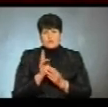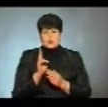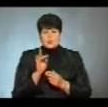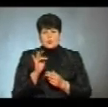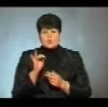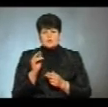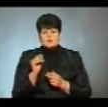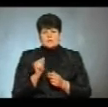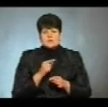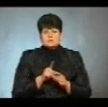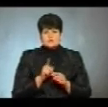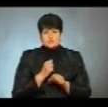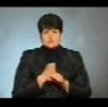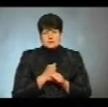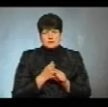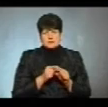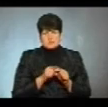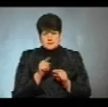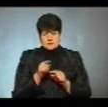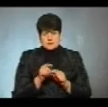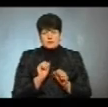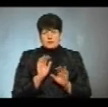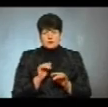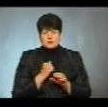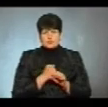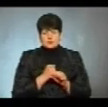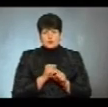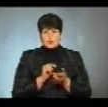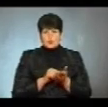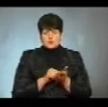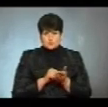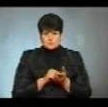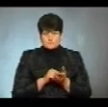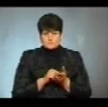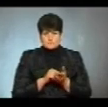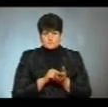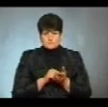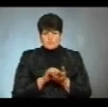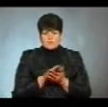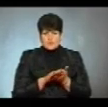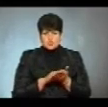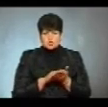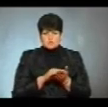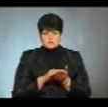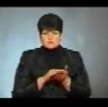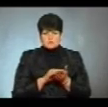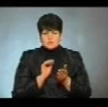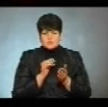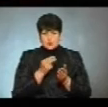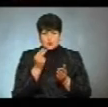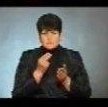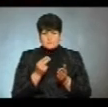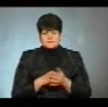її оцю елемент, потім робила саму курку і далі замальовувала оці